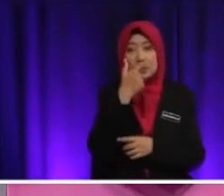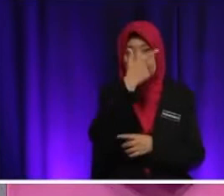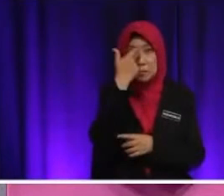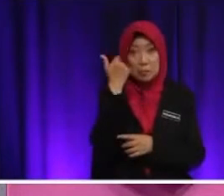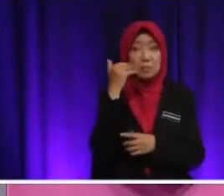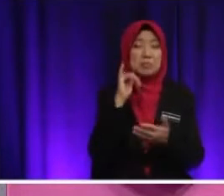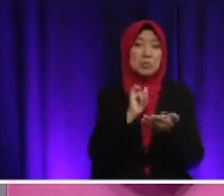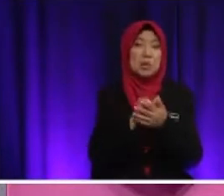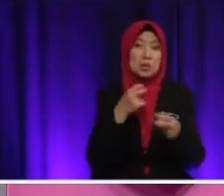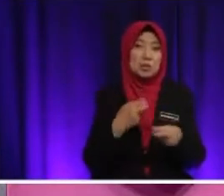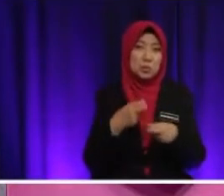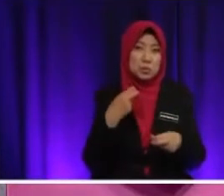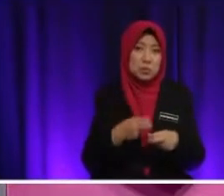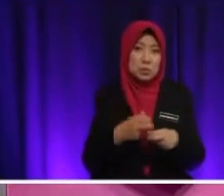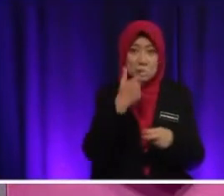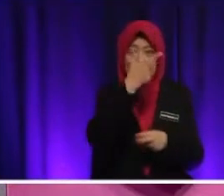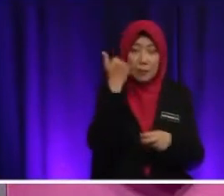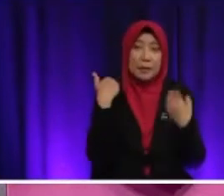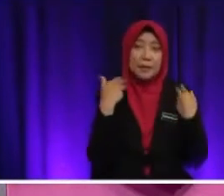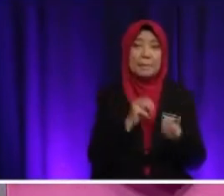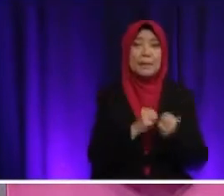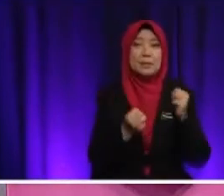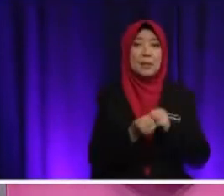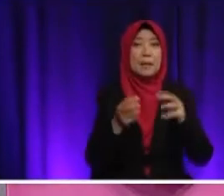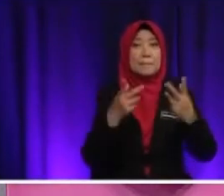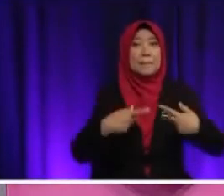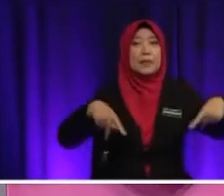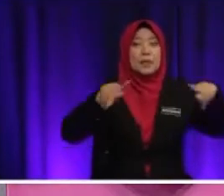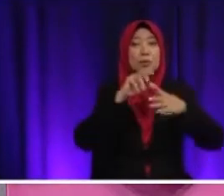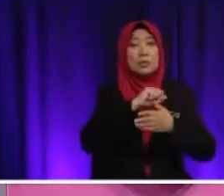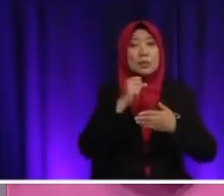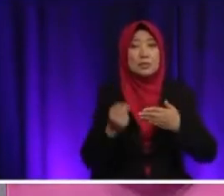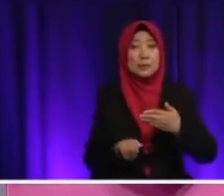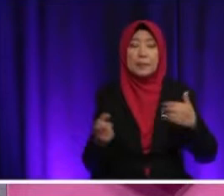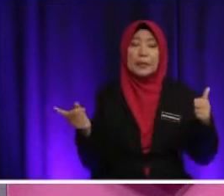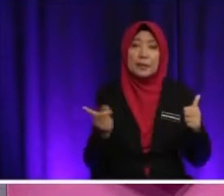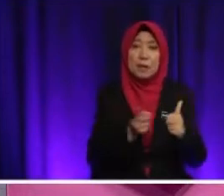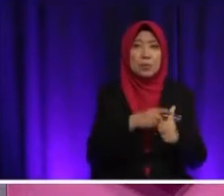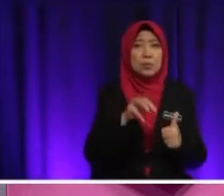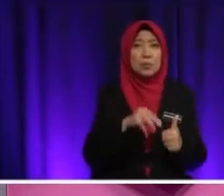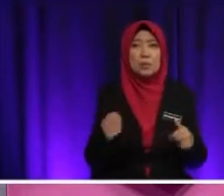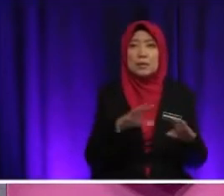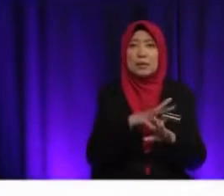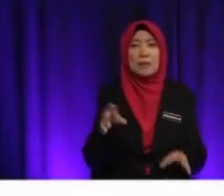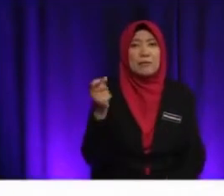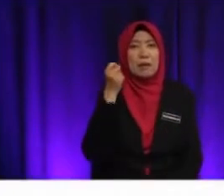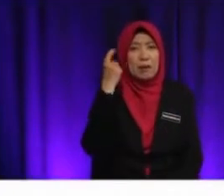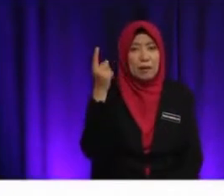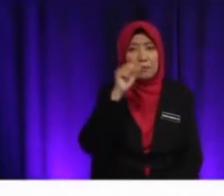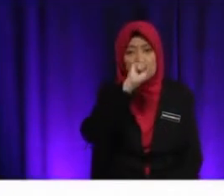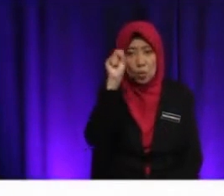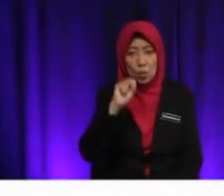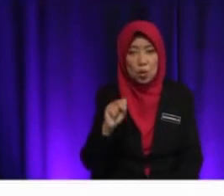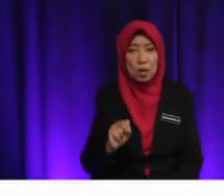ada masalah-masalah yang perlu diselesaikan. Ya, yeah, betul. Yang pertama, murid tidak memahami kehendak soalan. Dia tak faham kehendak